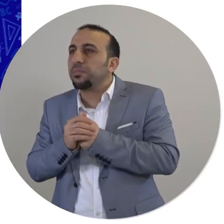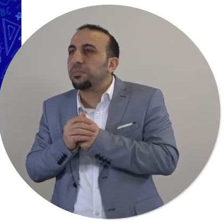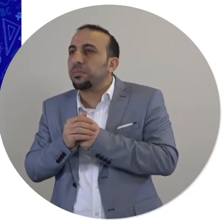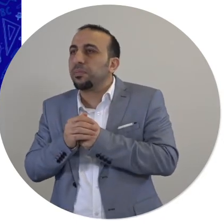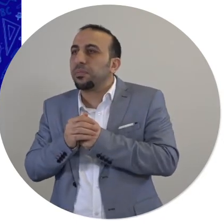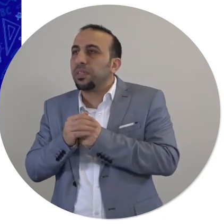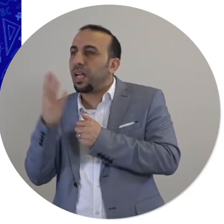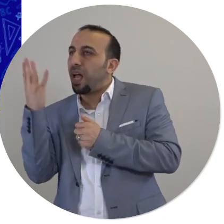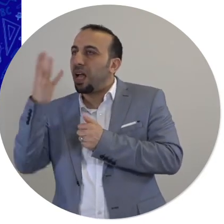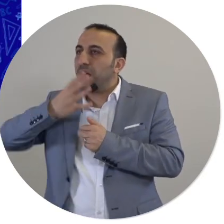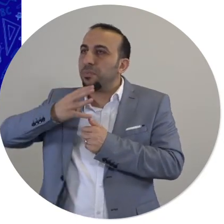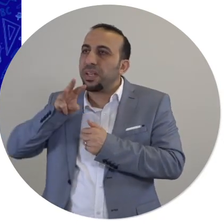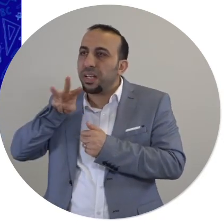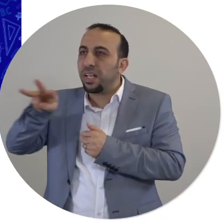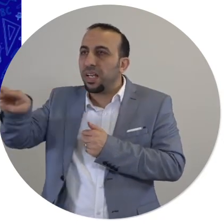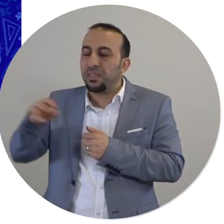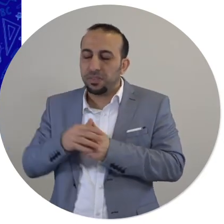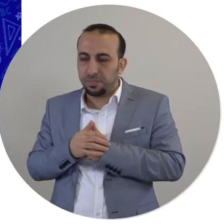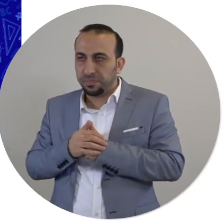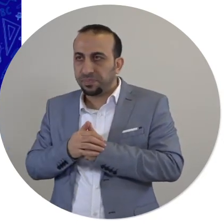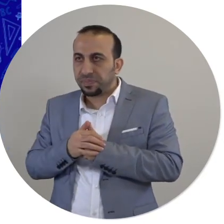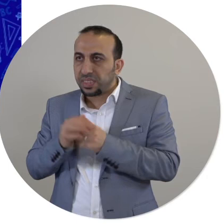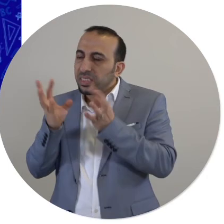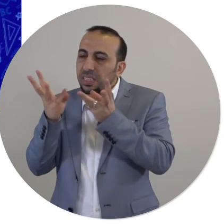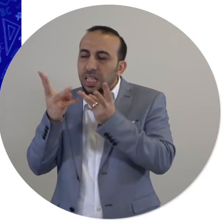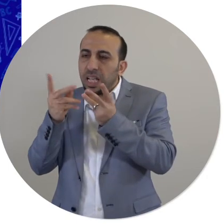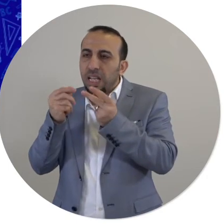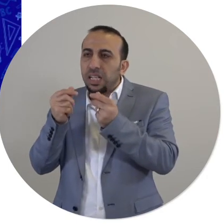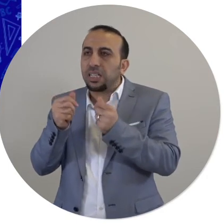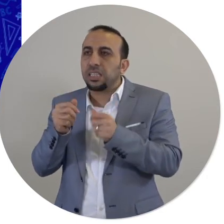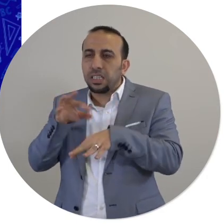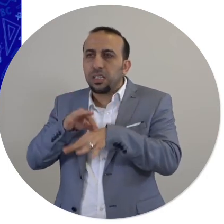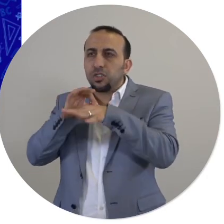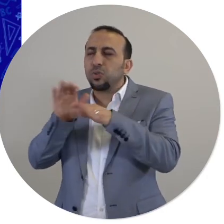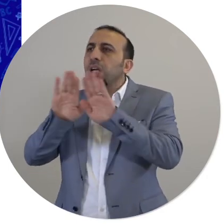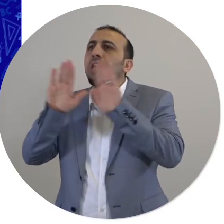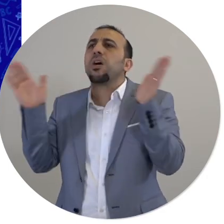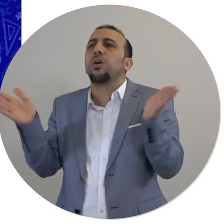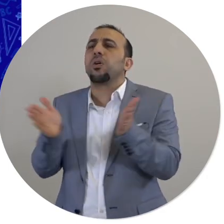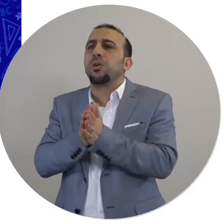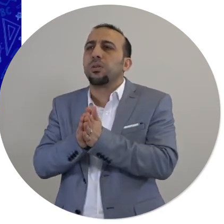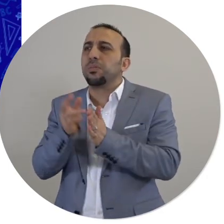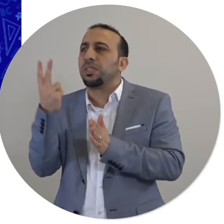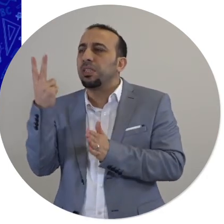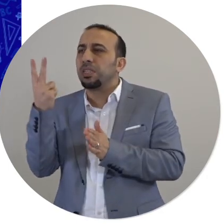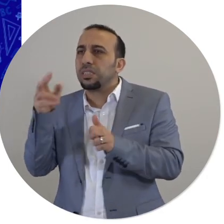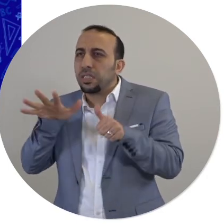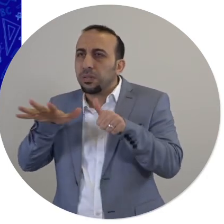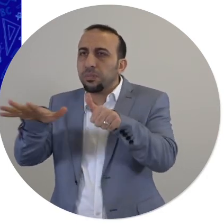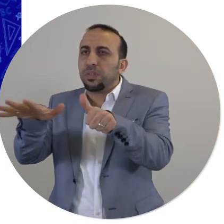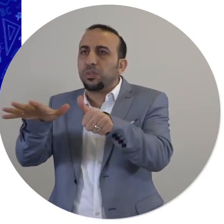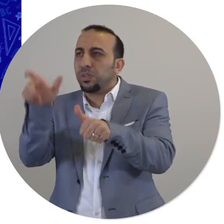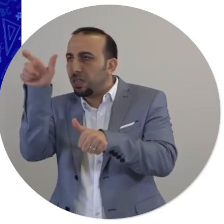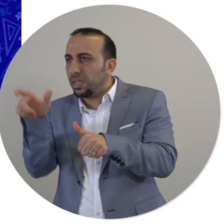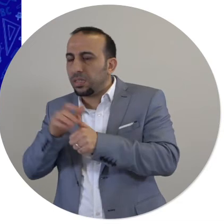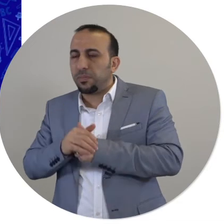مربع، وعدد سكانها الكلي 2,000,000 نسمة، يعمل منهم بالزراعة 800,000 نسمة. إذا